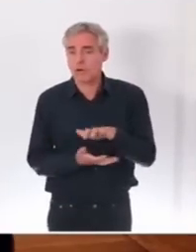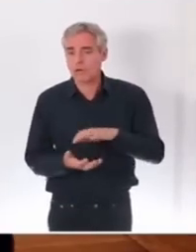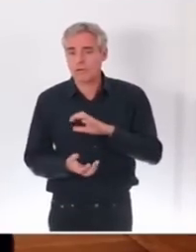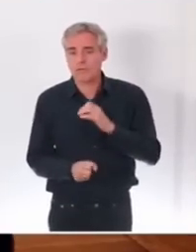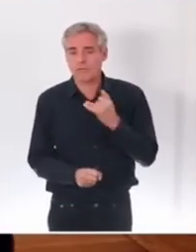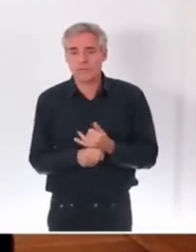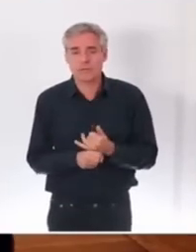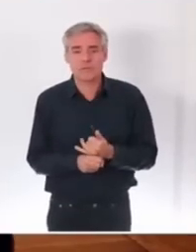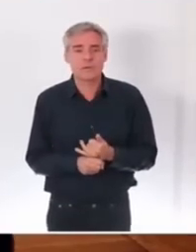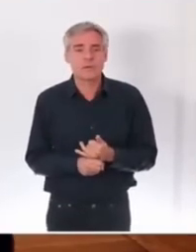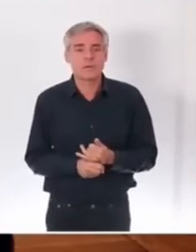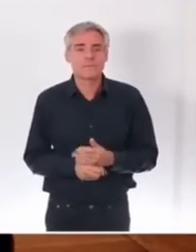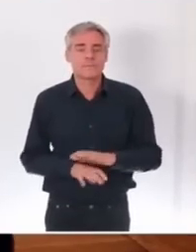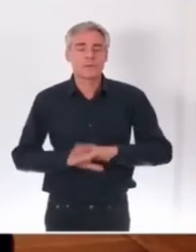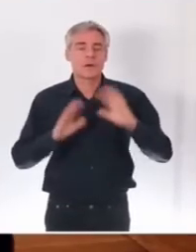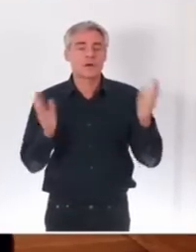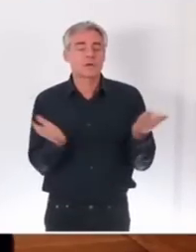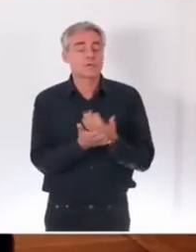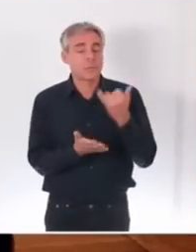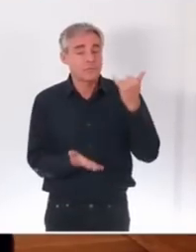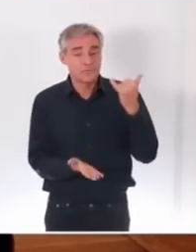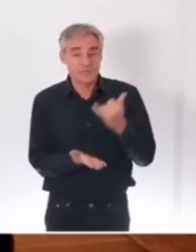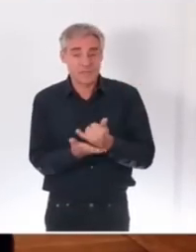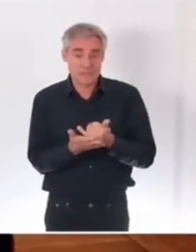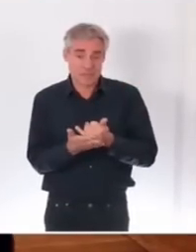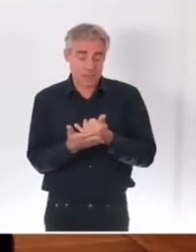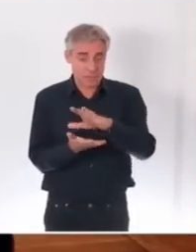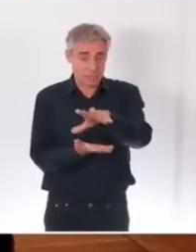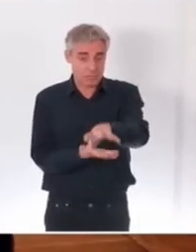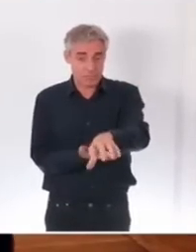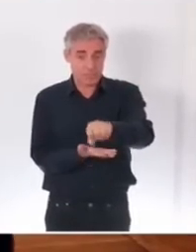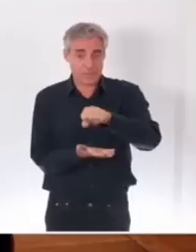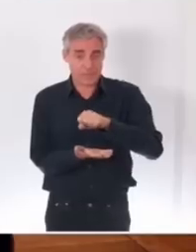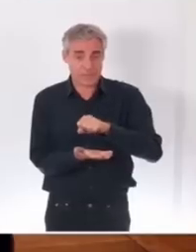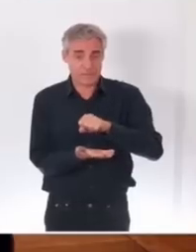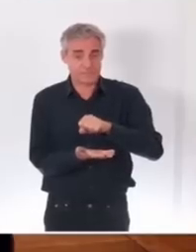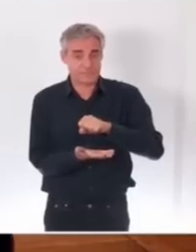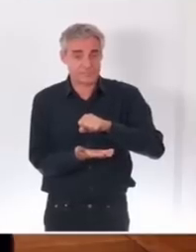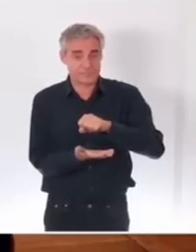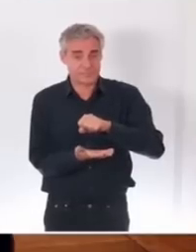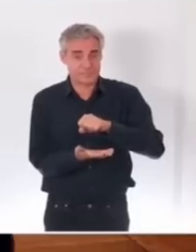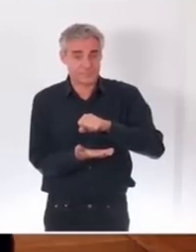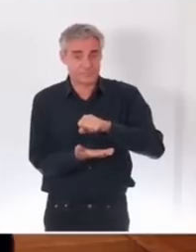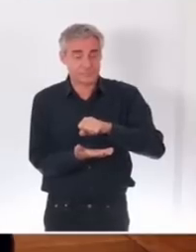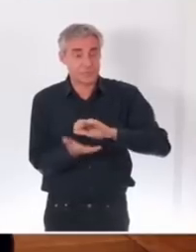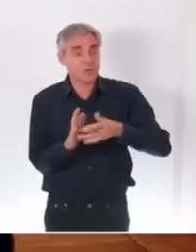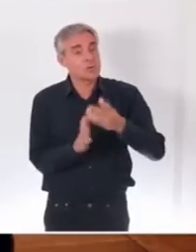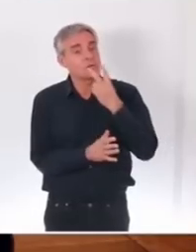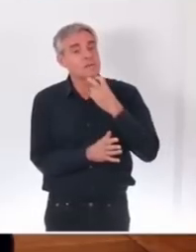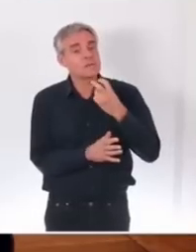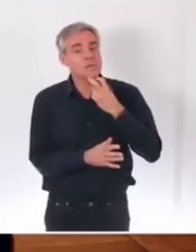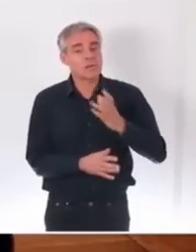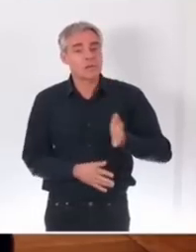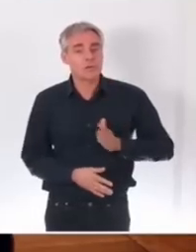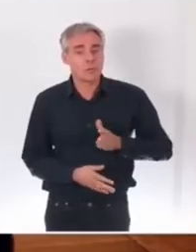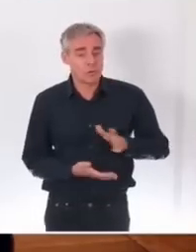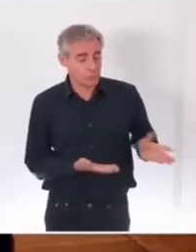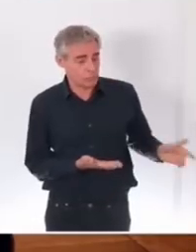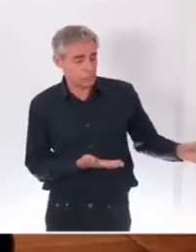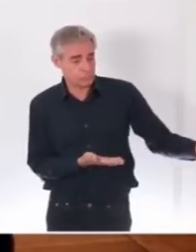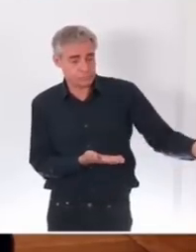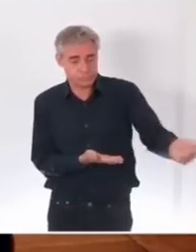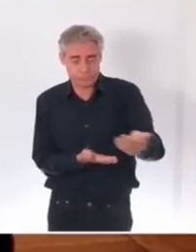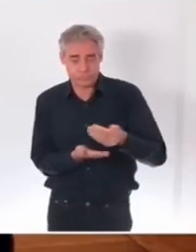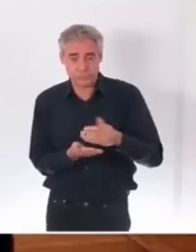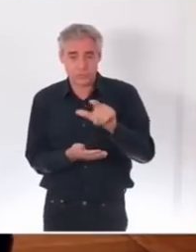Le produit fiscal qui a été pris auprès des contribuables bordelais et bordelaises